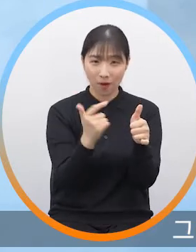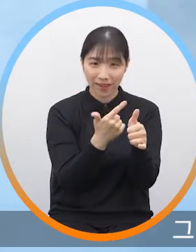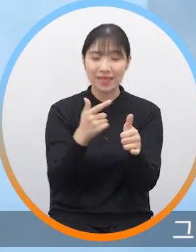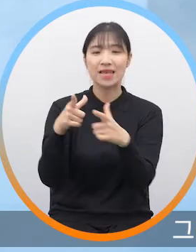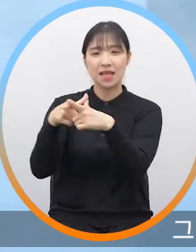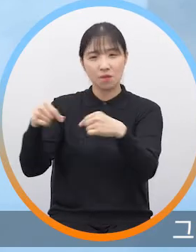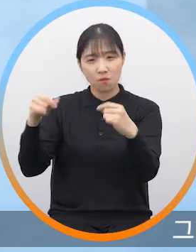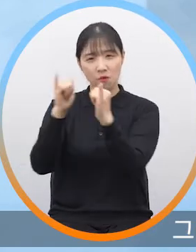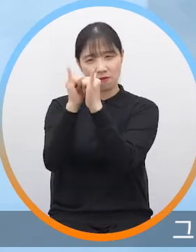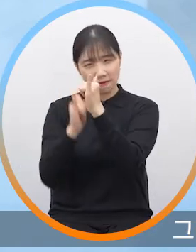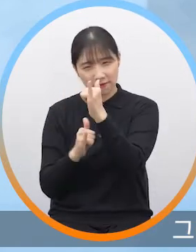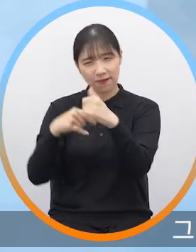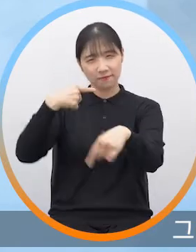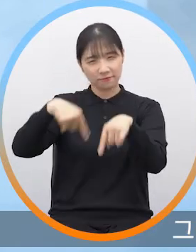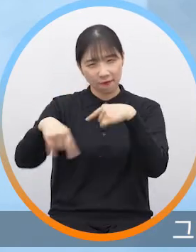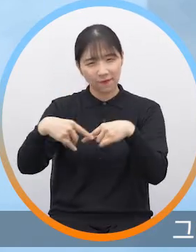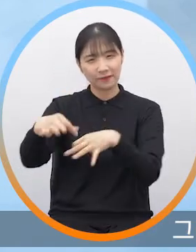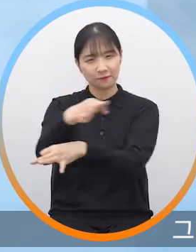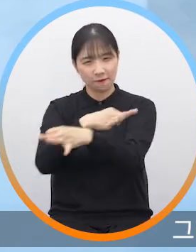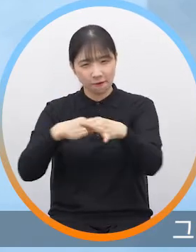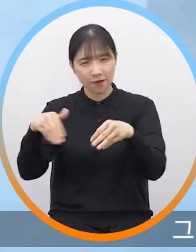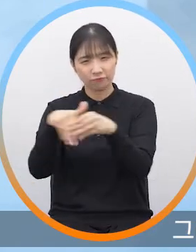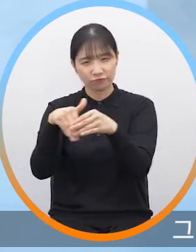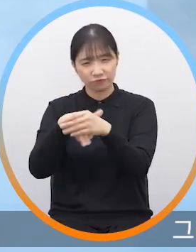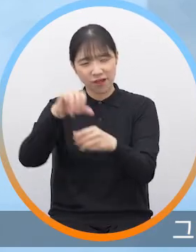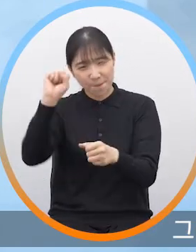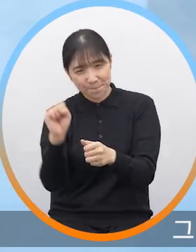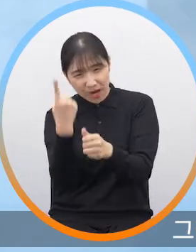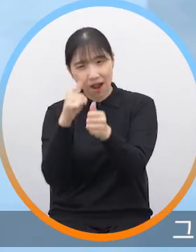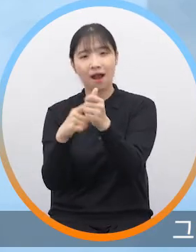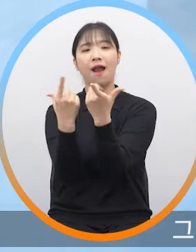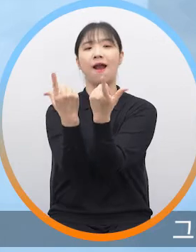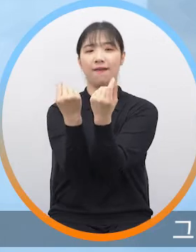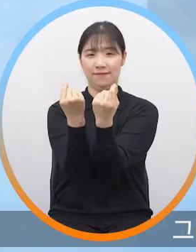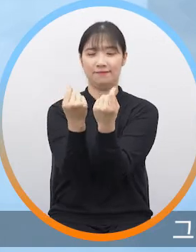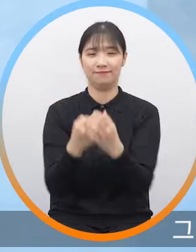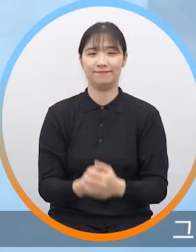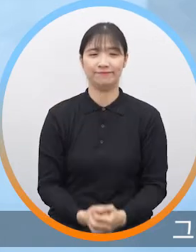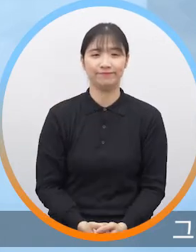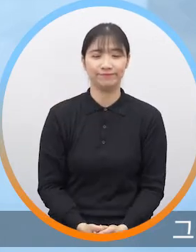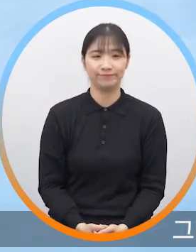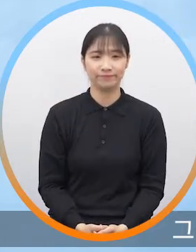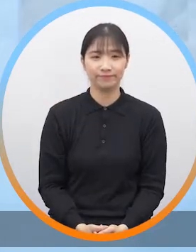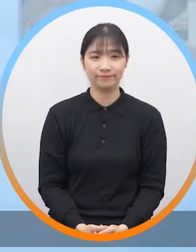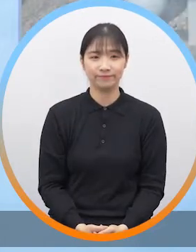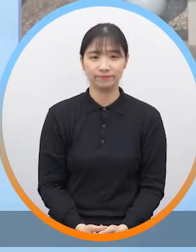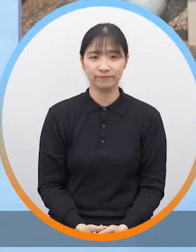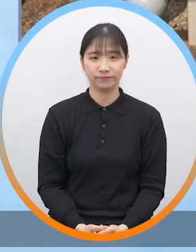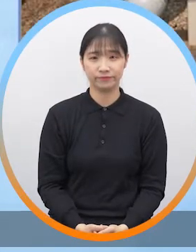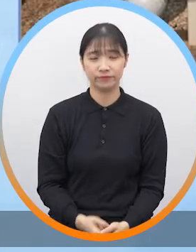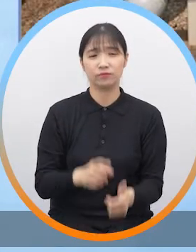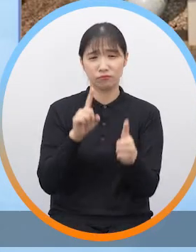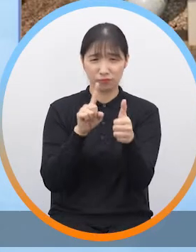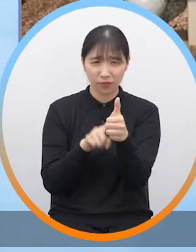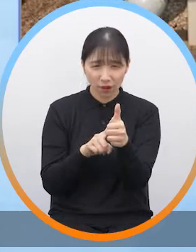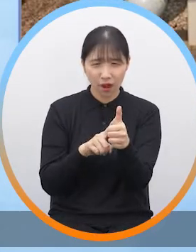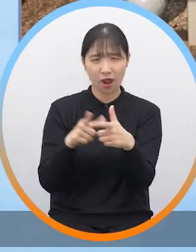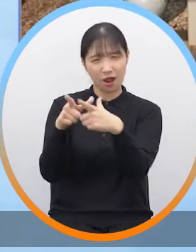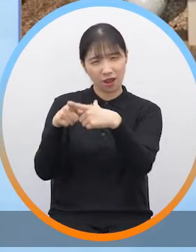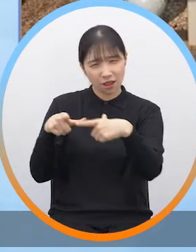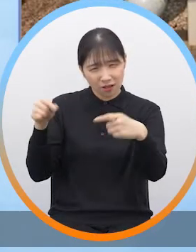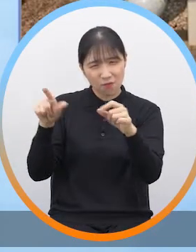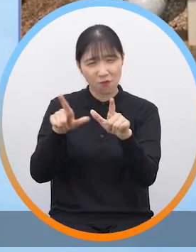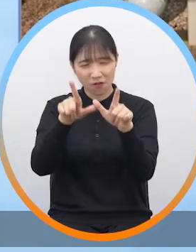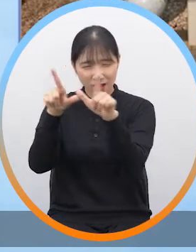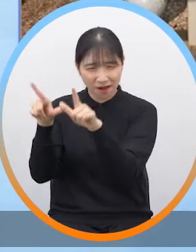역사의 정치, 경제, 문화의 시온이 됐다, 이렇게들 이야기를 하고 있습니다. 자, 왕인은 거기서